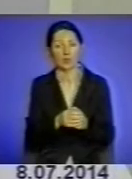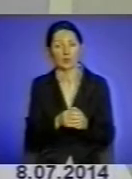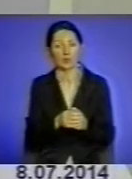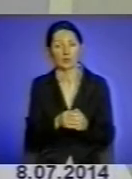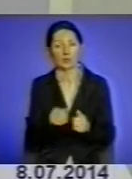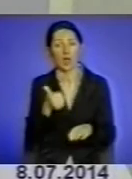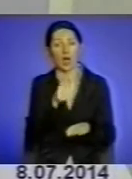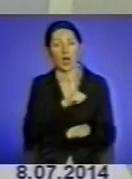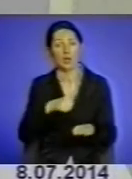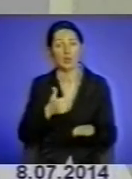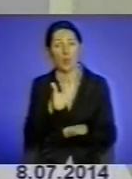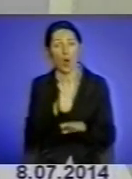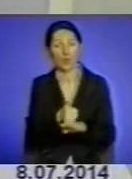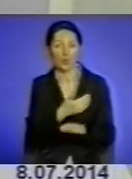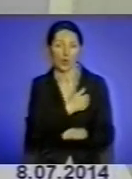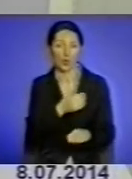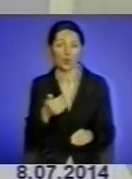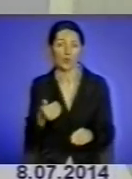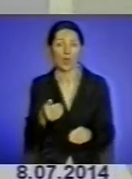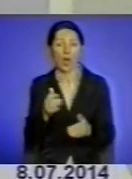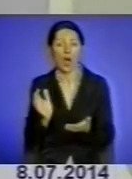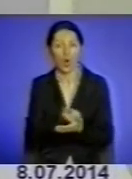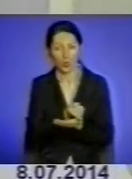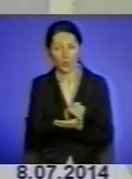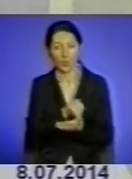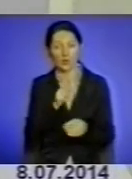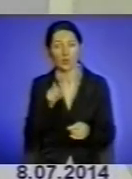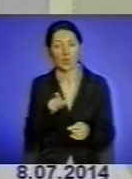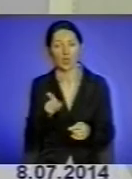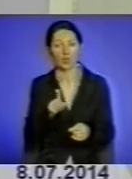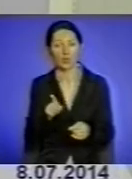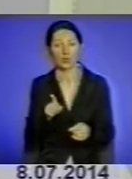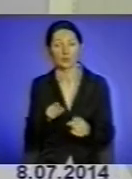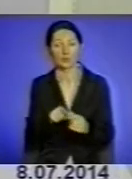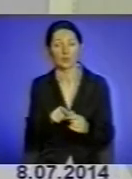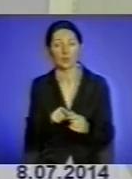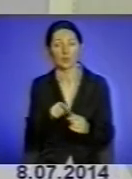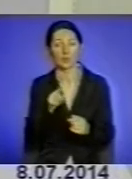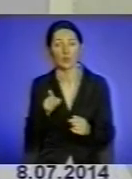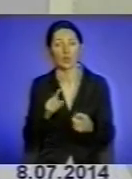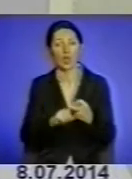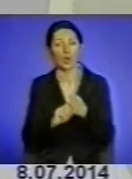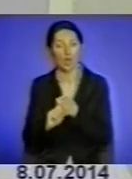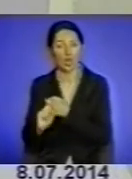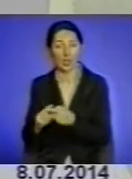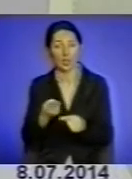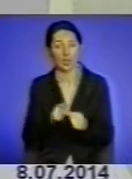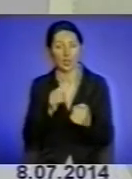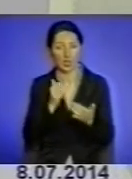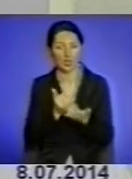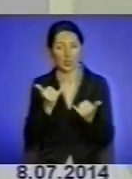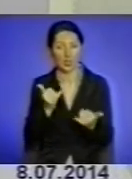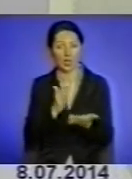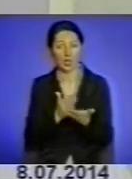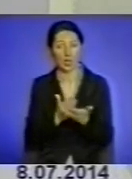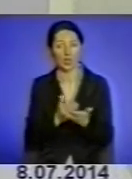І саме головне, я хочу побажати вам успіхів і те, щоб ті контакти, які ми зараз налагодилися в